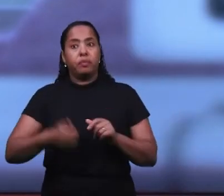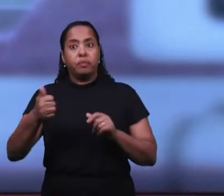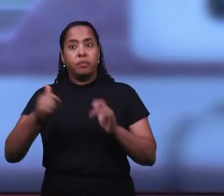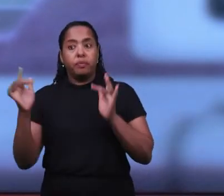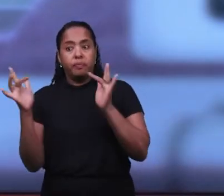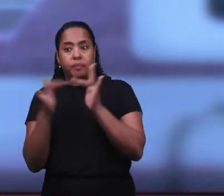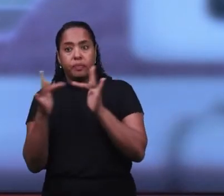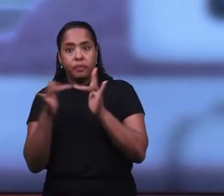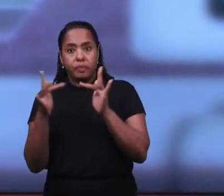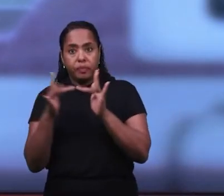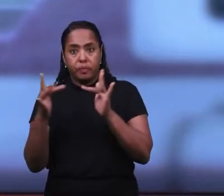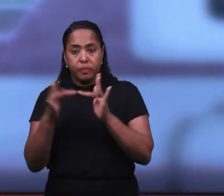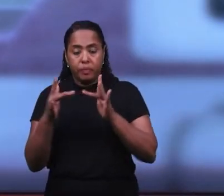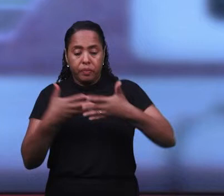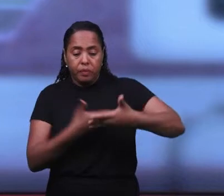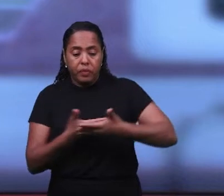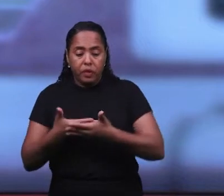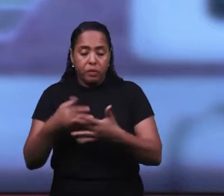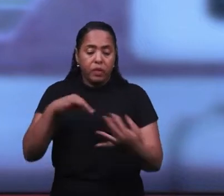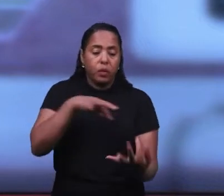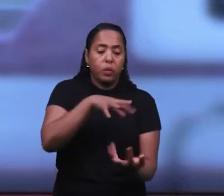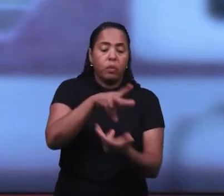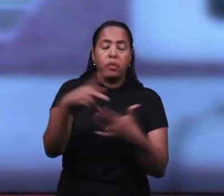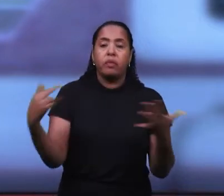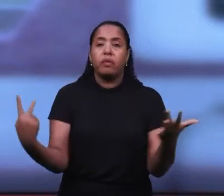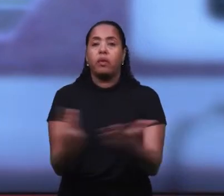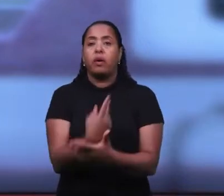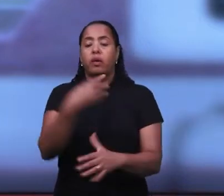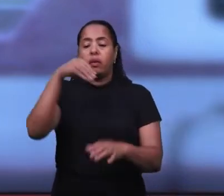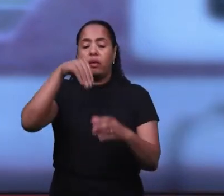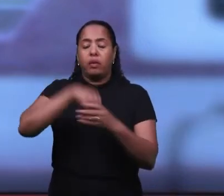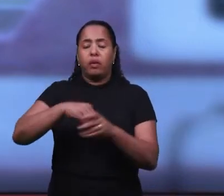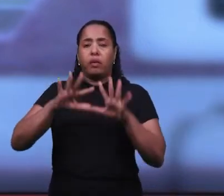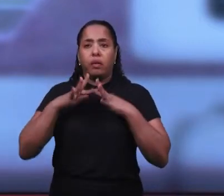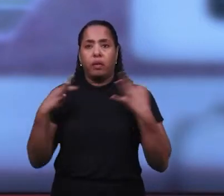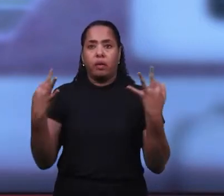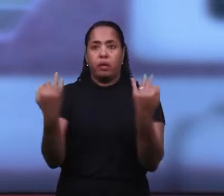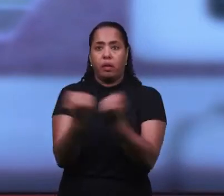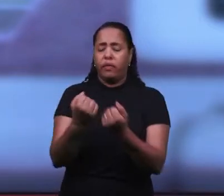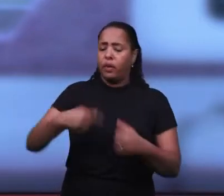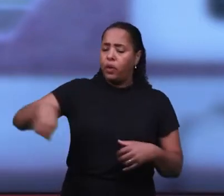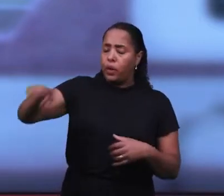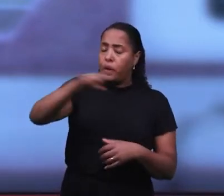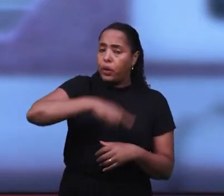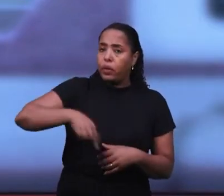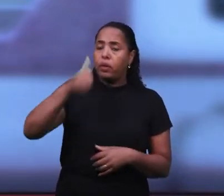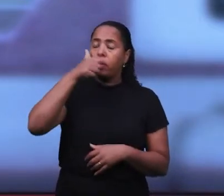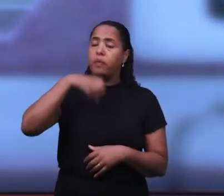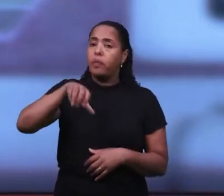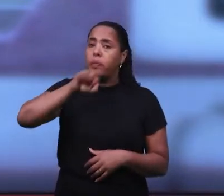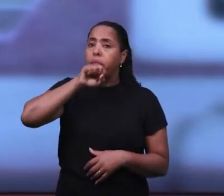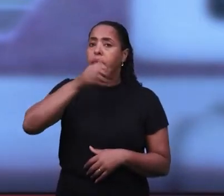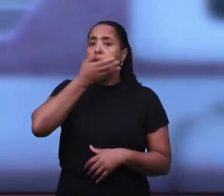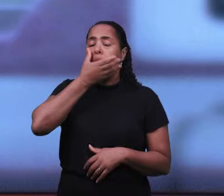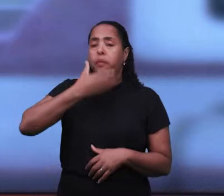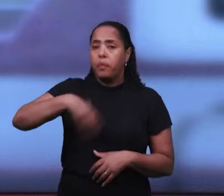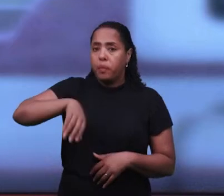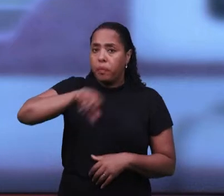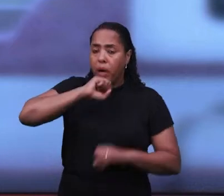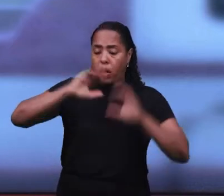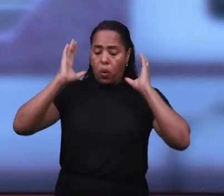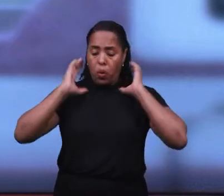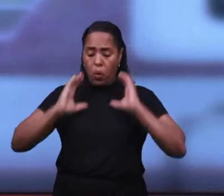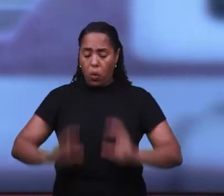propre famille comme incapables. Nous savons comme le premier contact de l'enfant se passe à l'intérieur de la famille. Et